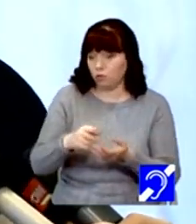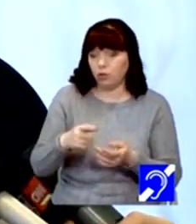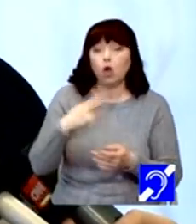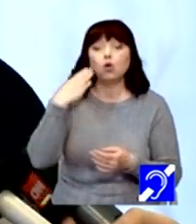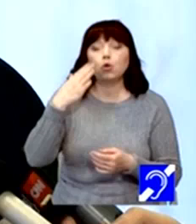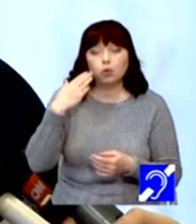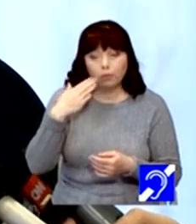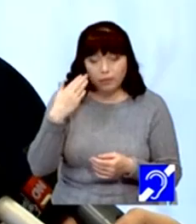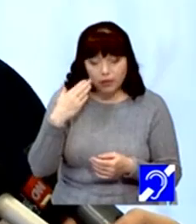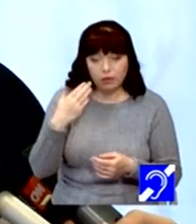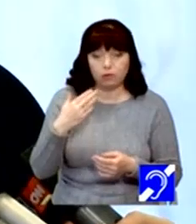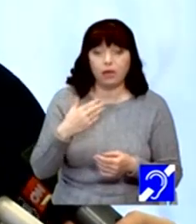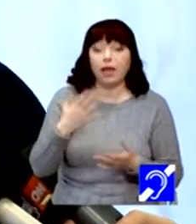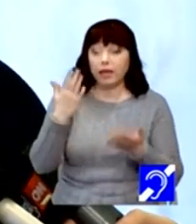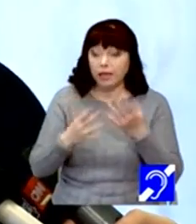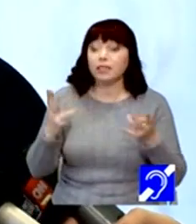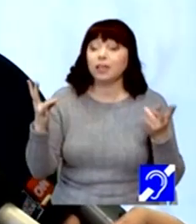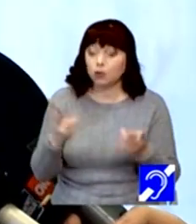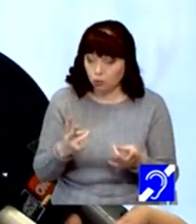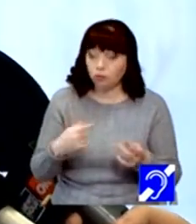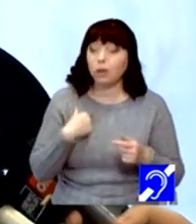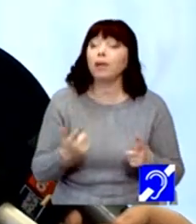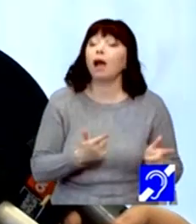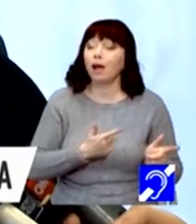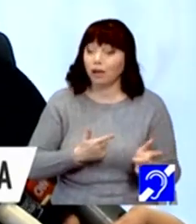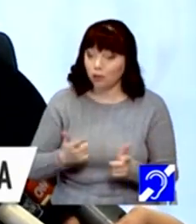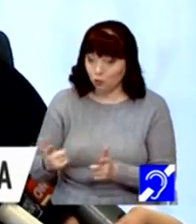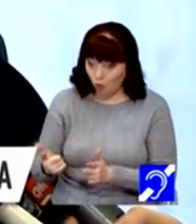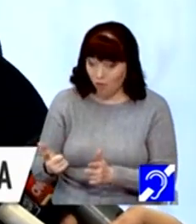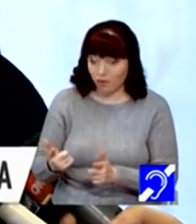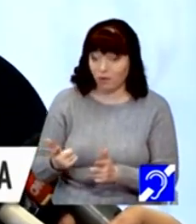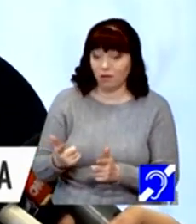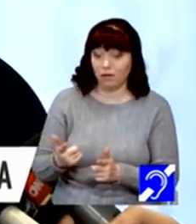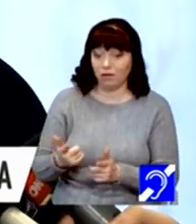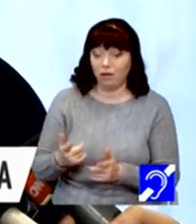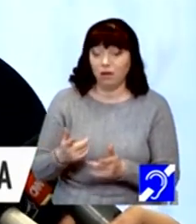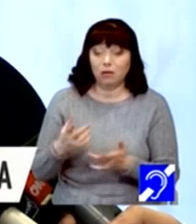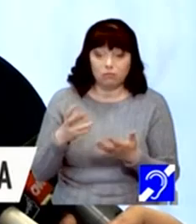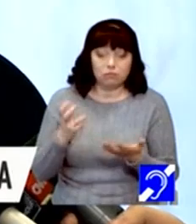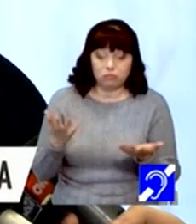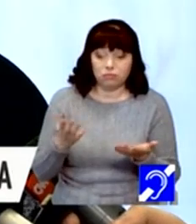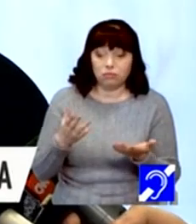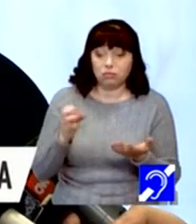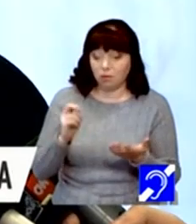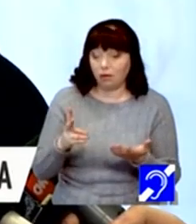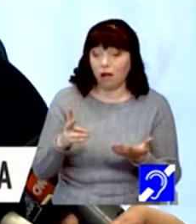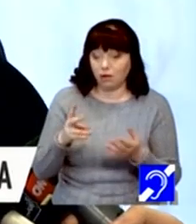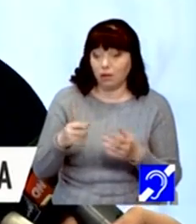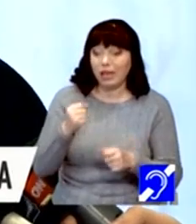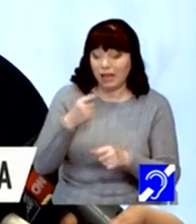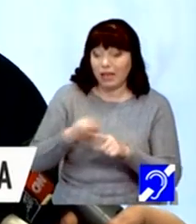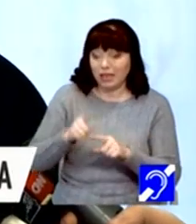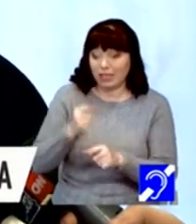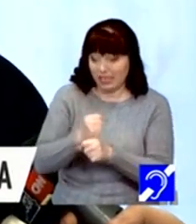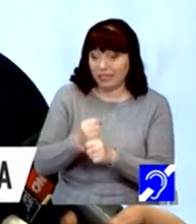România dacă este nevoie este pregătită atât legal cât și moral să facă